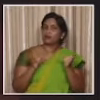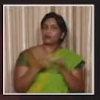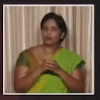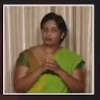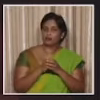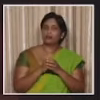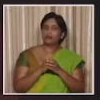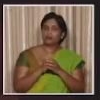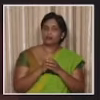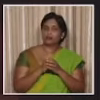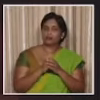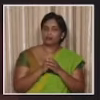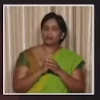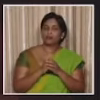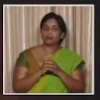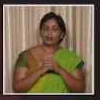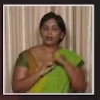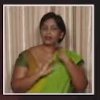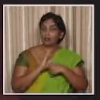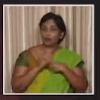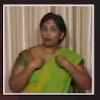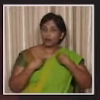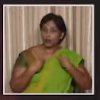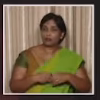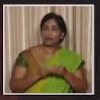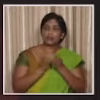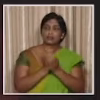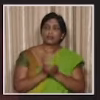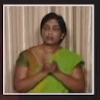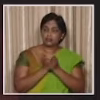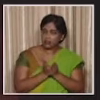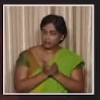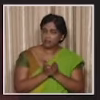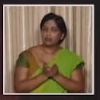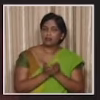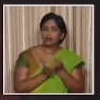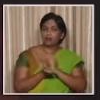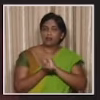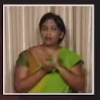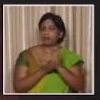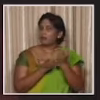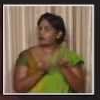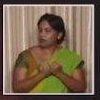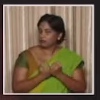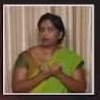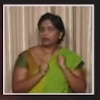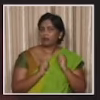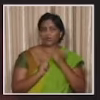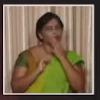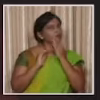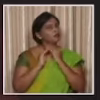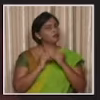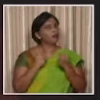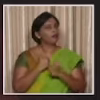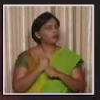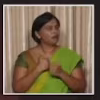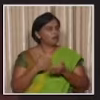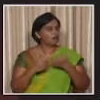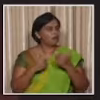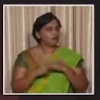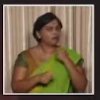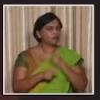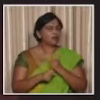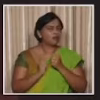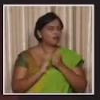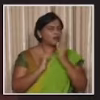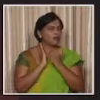කණ්ඩායමෙන් මේ රටට අහිමි වූ සම්පත් අහිමි වූ අරමුදල් ටික අරගෙන ඇයි මේ පාසල් ටික හදන්නට ඇයි රජයට